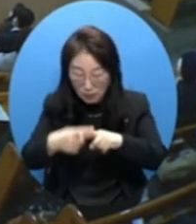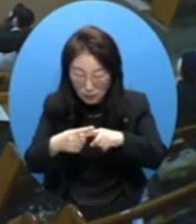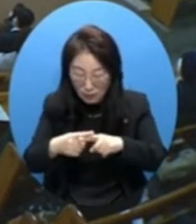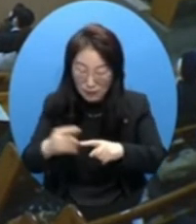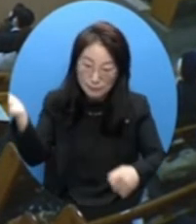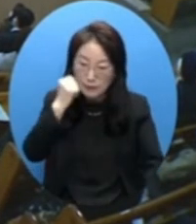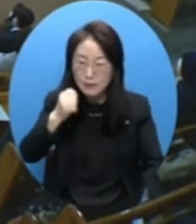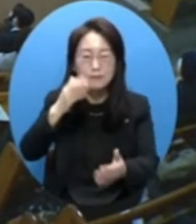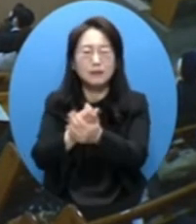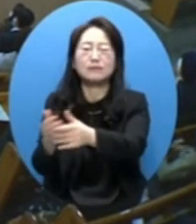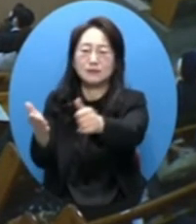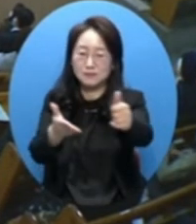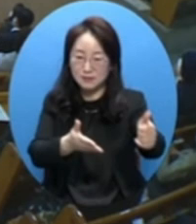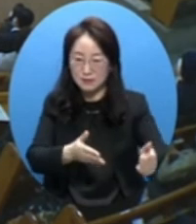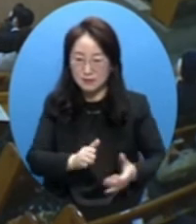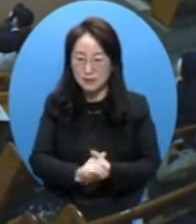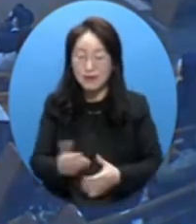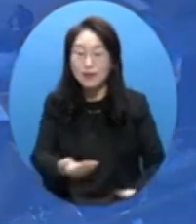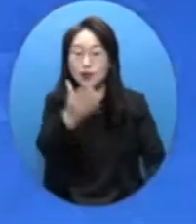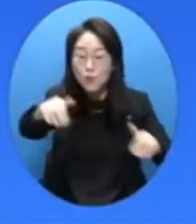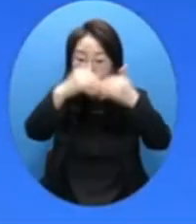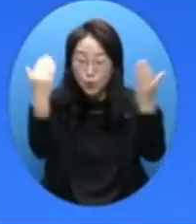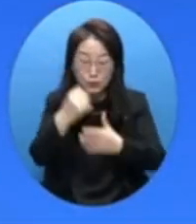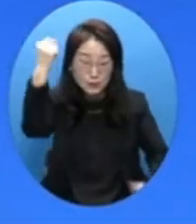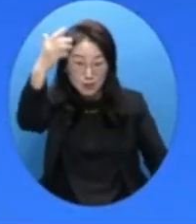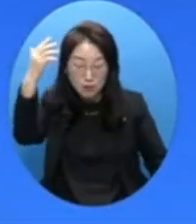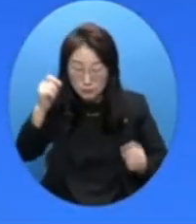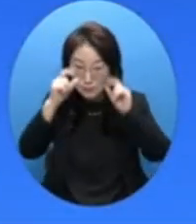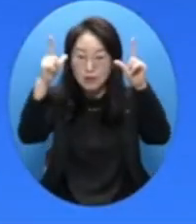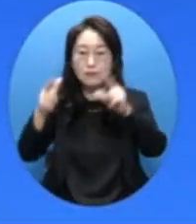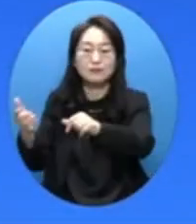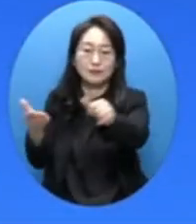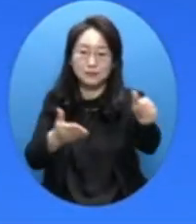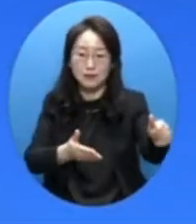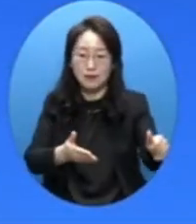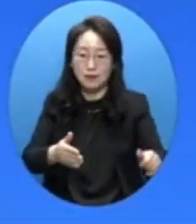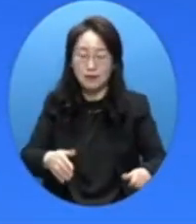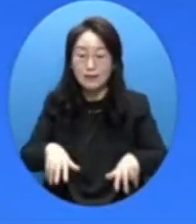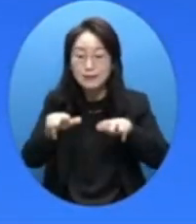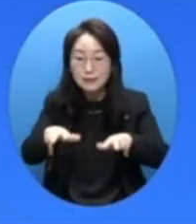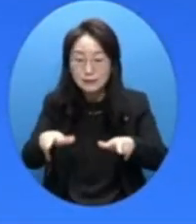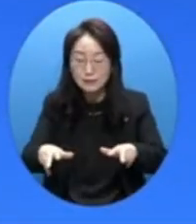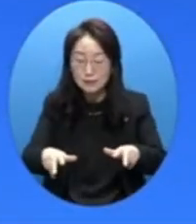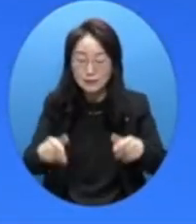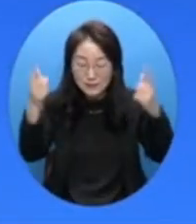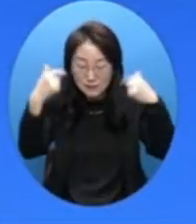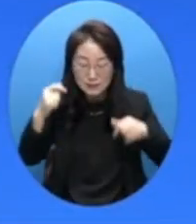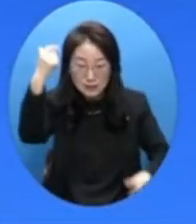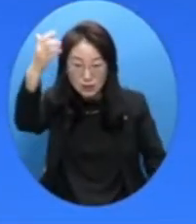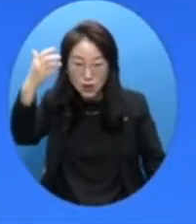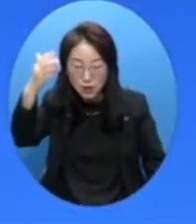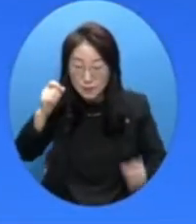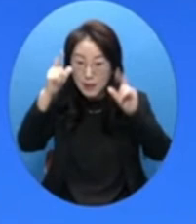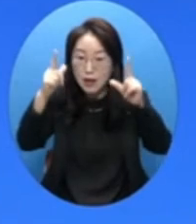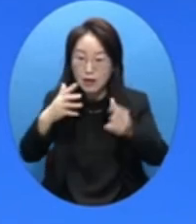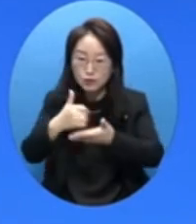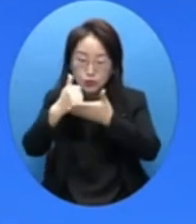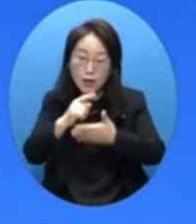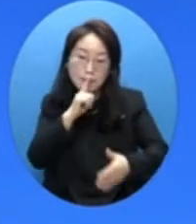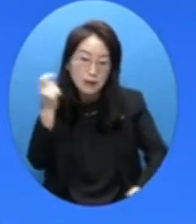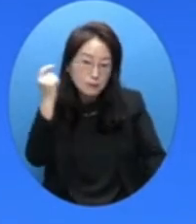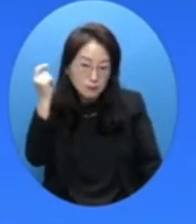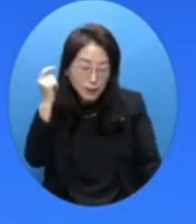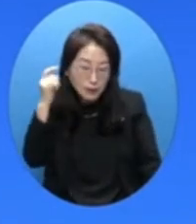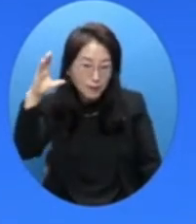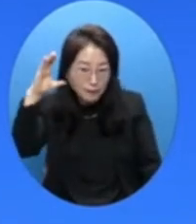한손으로 얻게 되기를 바랍니다 여러분 모두 영적으로 깨어 있어야 됩니다 여러분이 늘 영적으로 깨어 있어서 주님의 음성에 귀를 기울이고